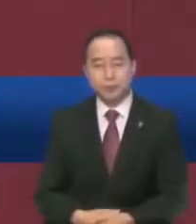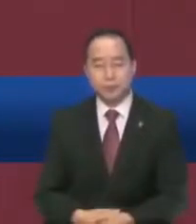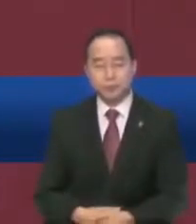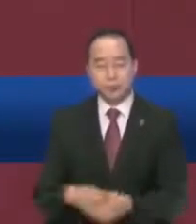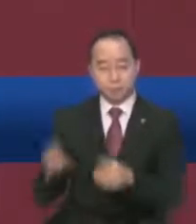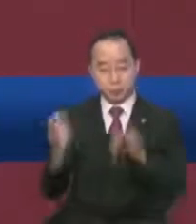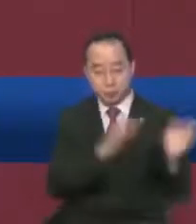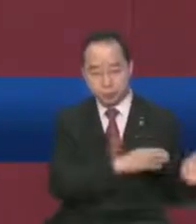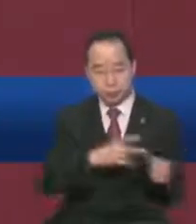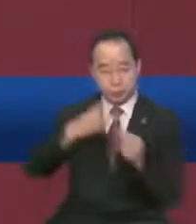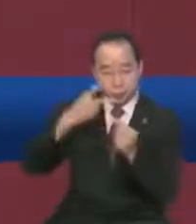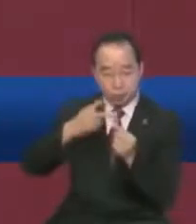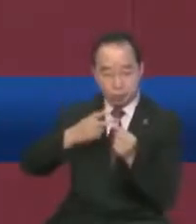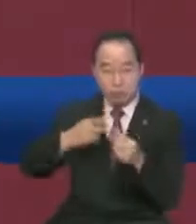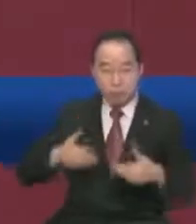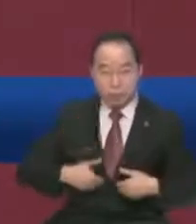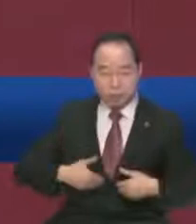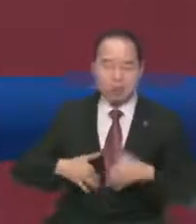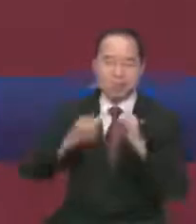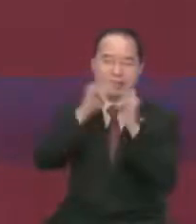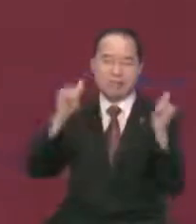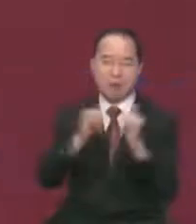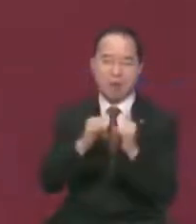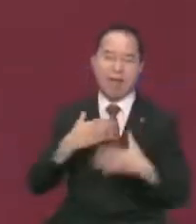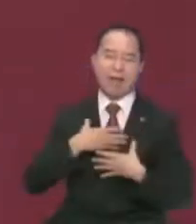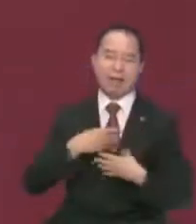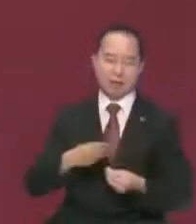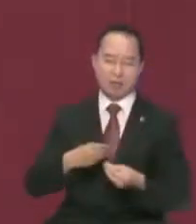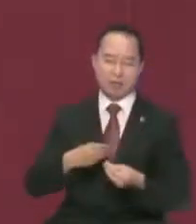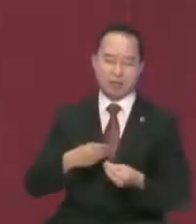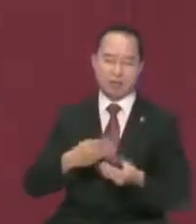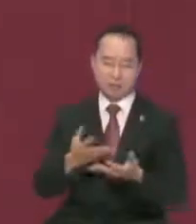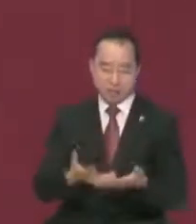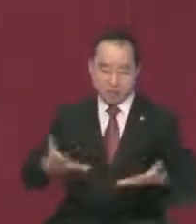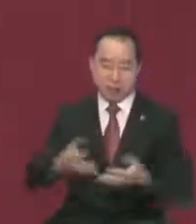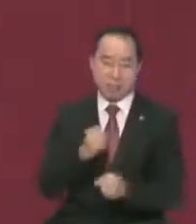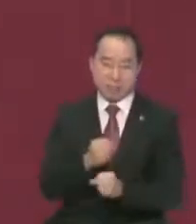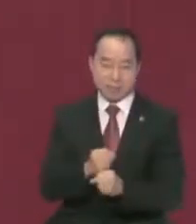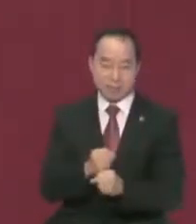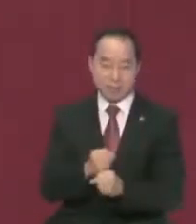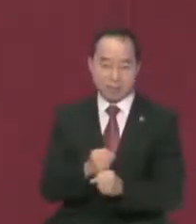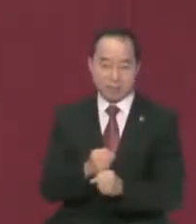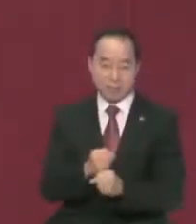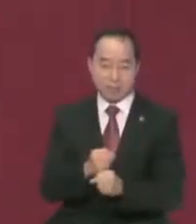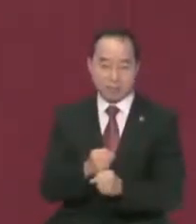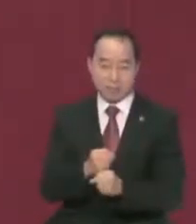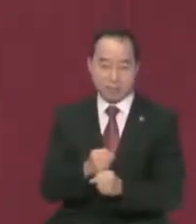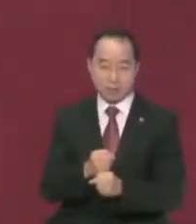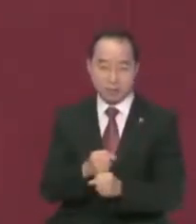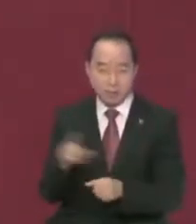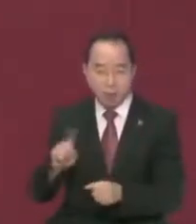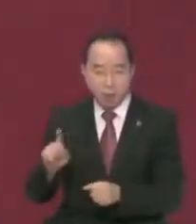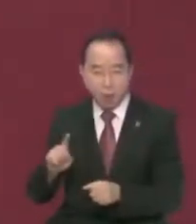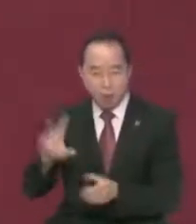둘째는 사회안전망입니다. 재난이 그렇듯이 변화도 약자를 더 공격합니다.